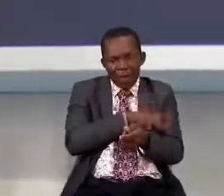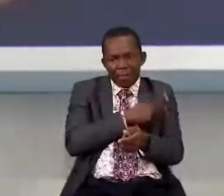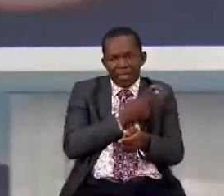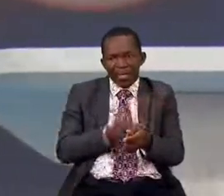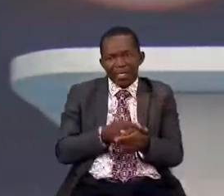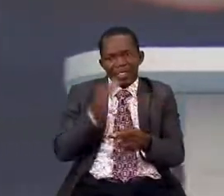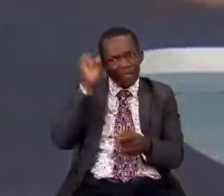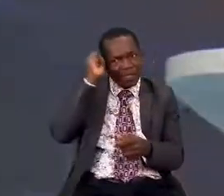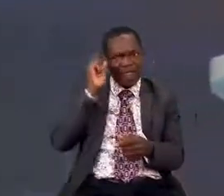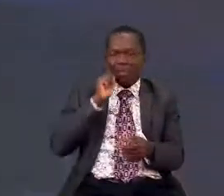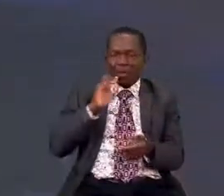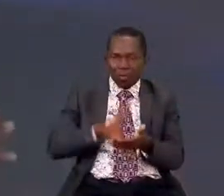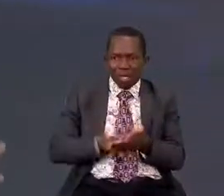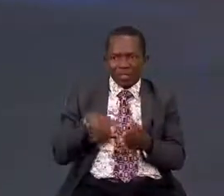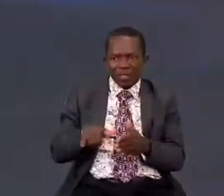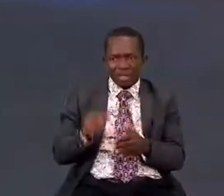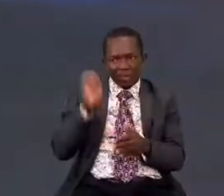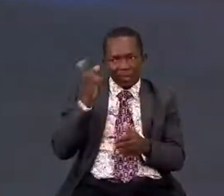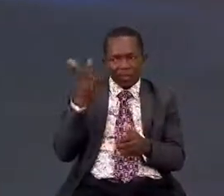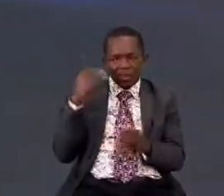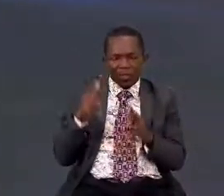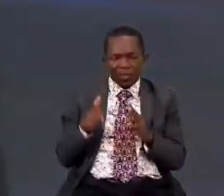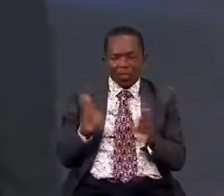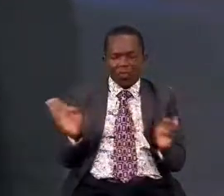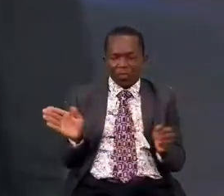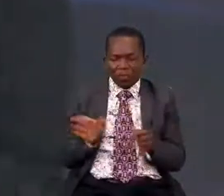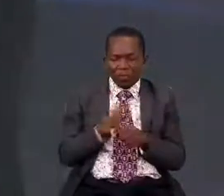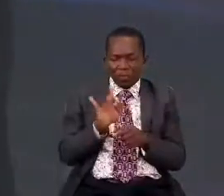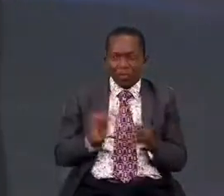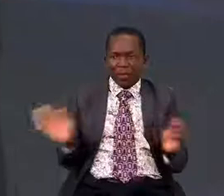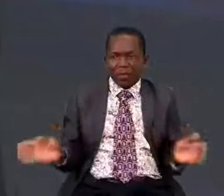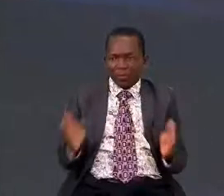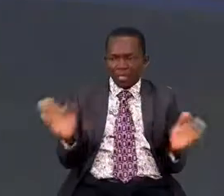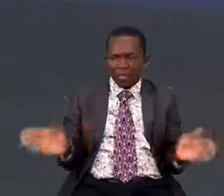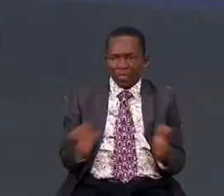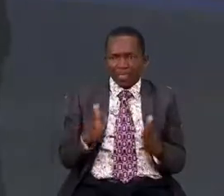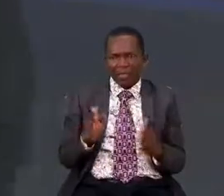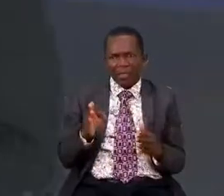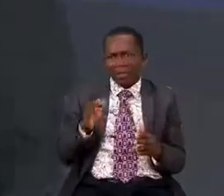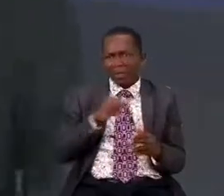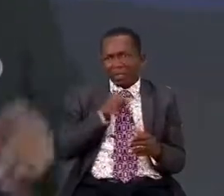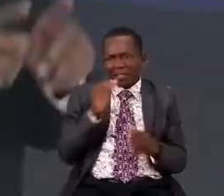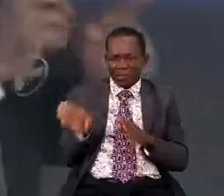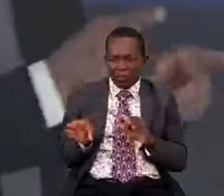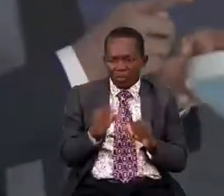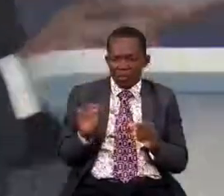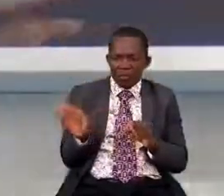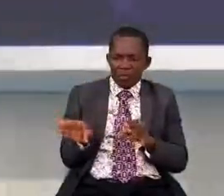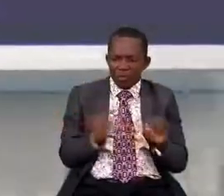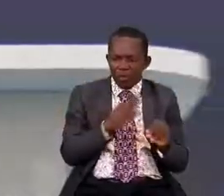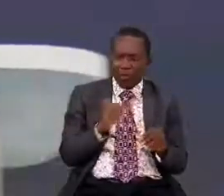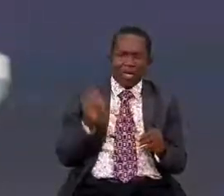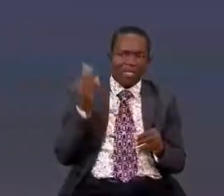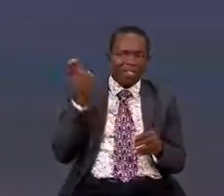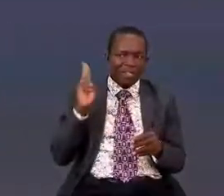sa famille, de son père, et maintenant de ses grands-parents. Il ne supporte pas cette promesse